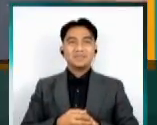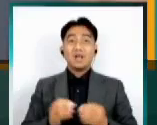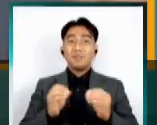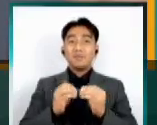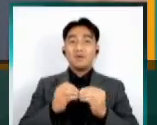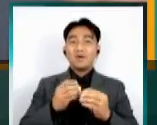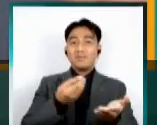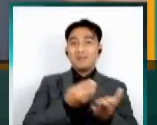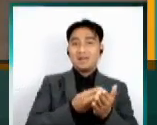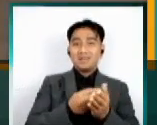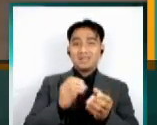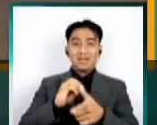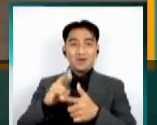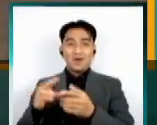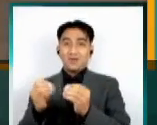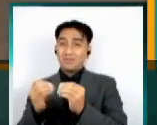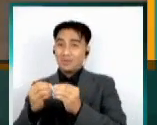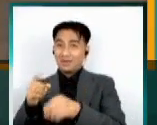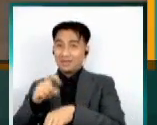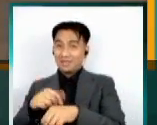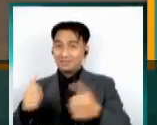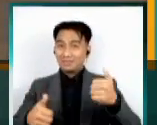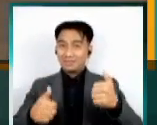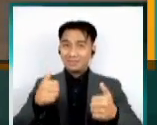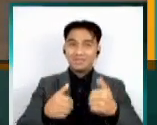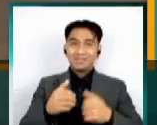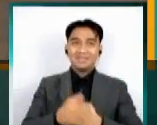Time. Time.